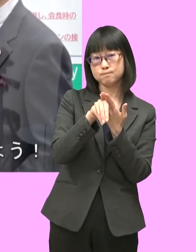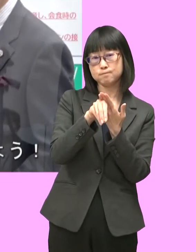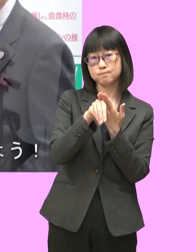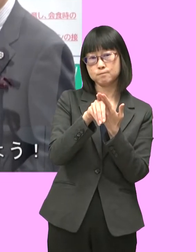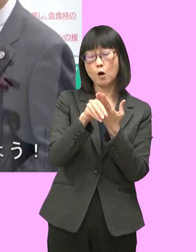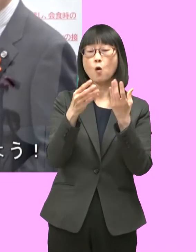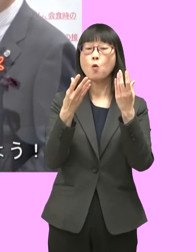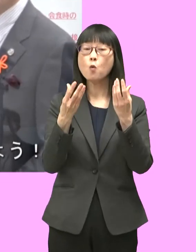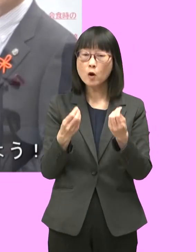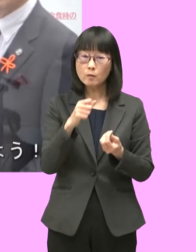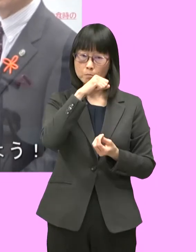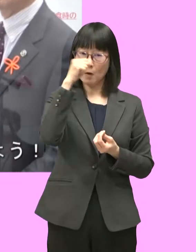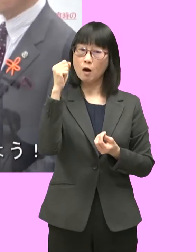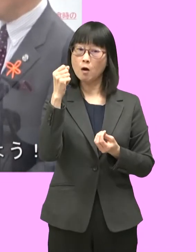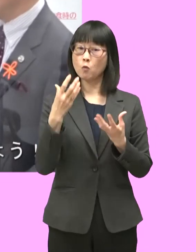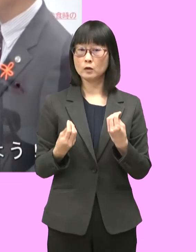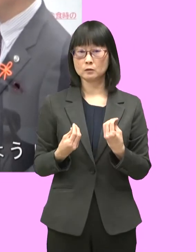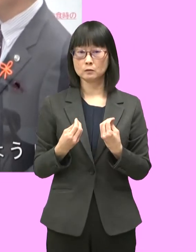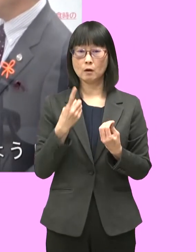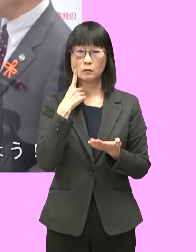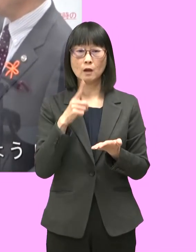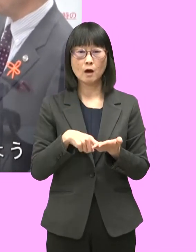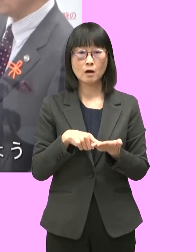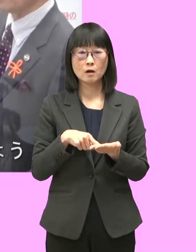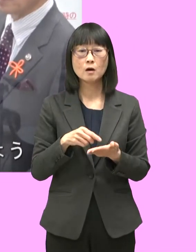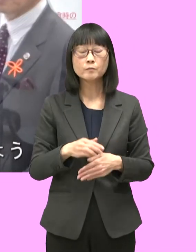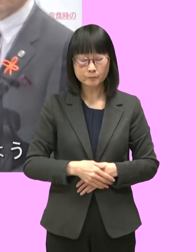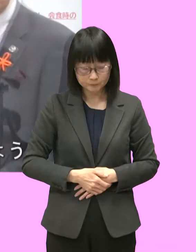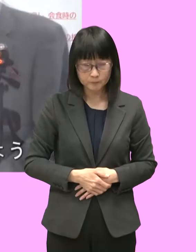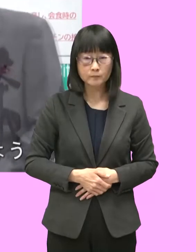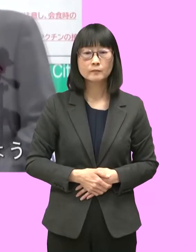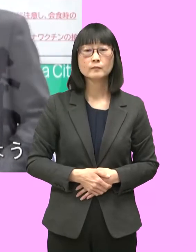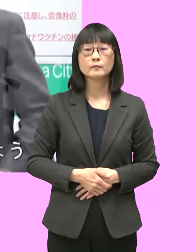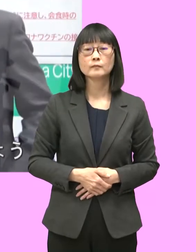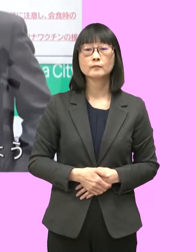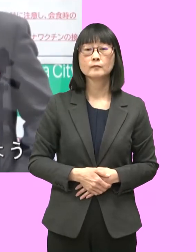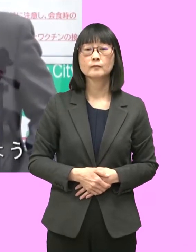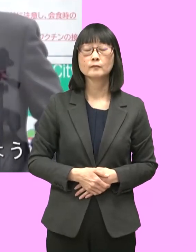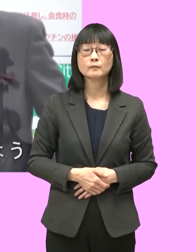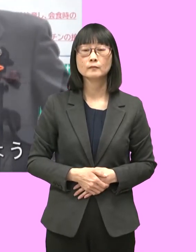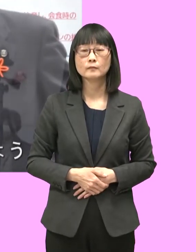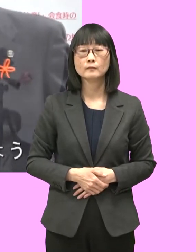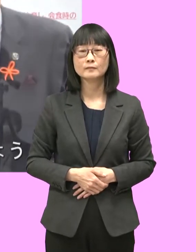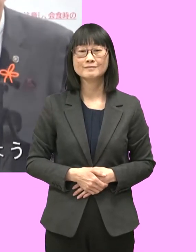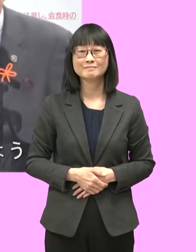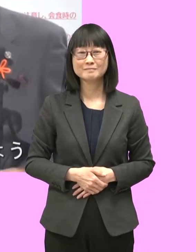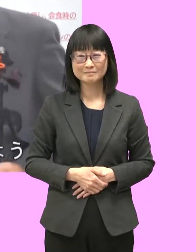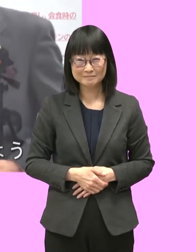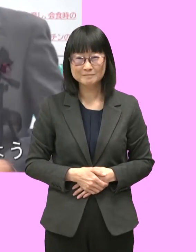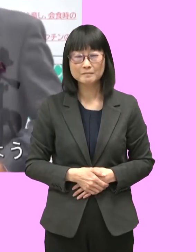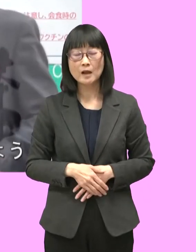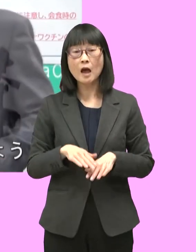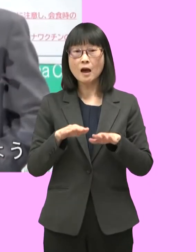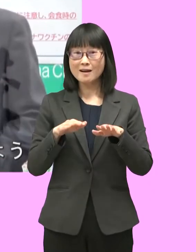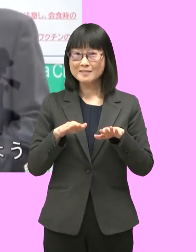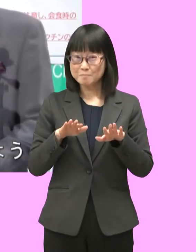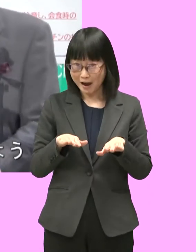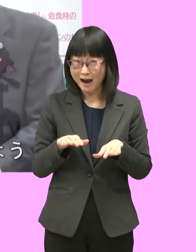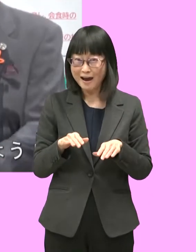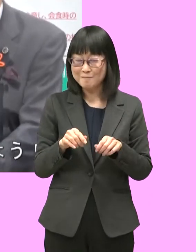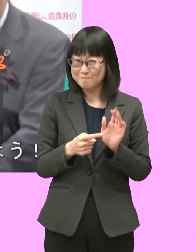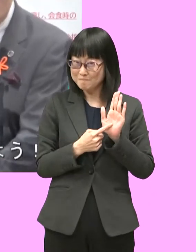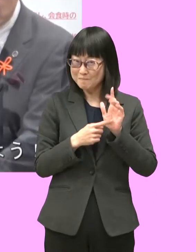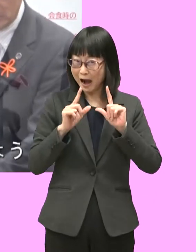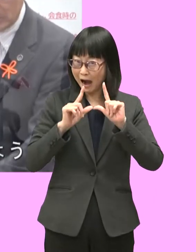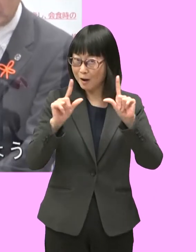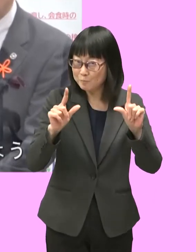はい、おしまいという感じになります。で、最後完了を押すということです。で、ちなみに実は私この取り組み指示するま